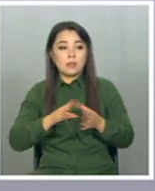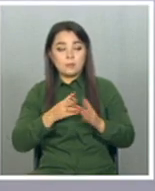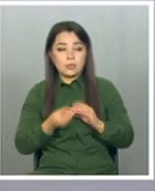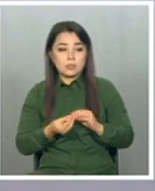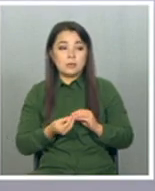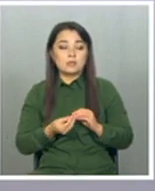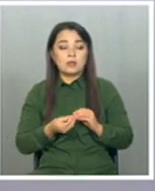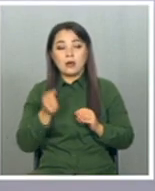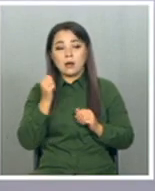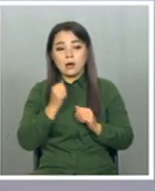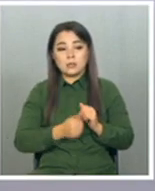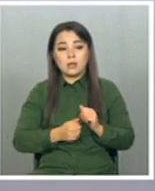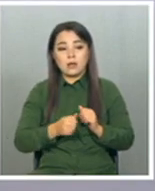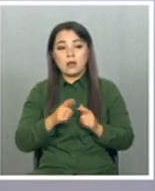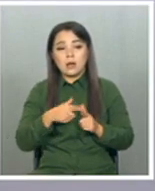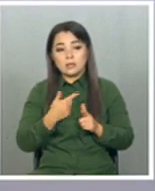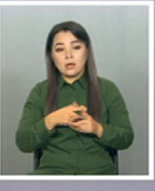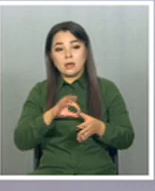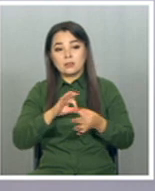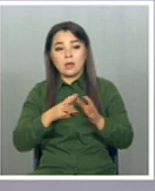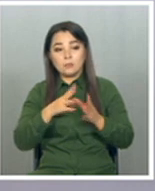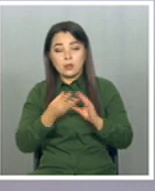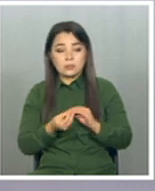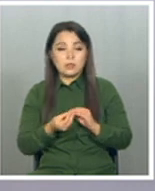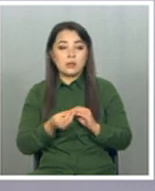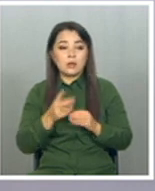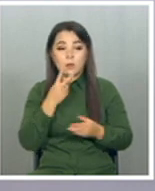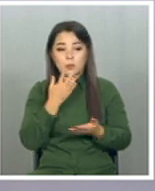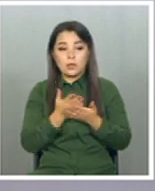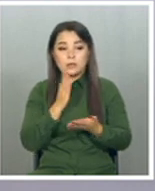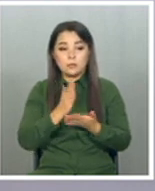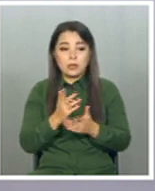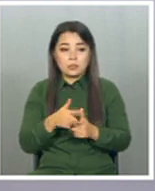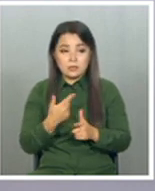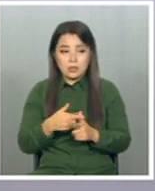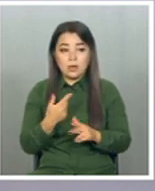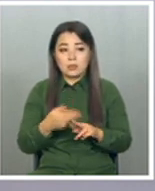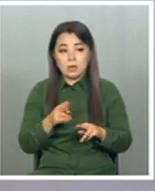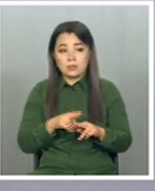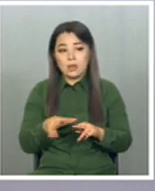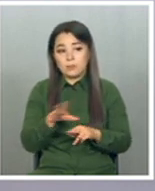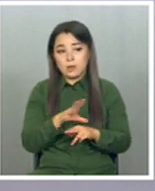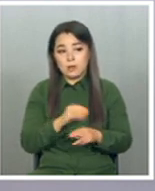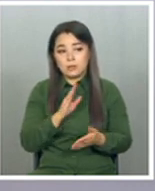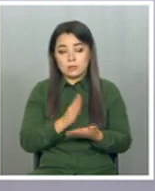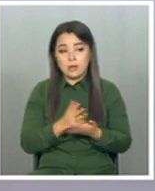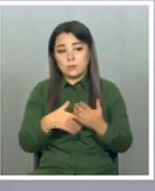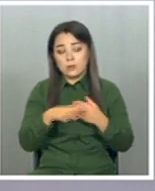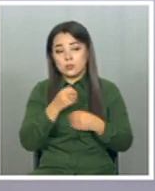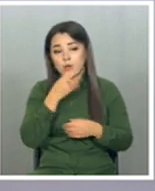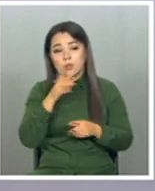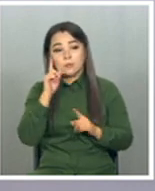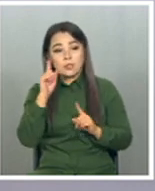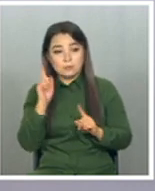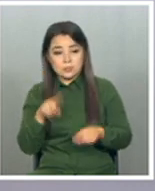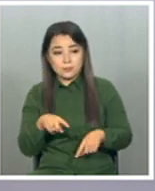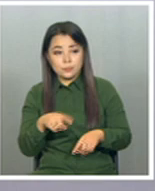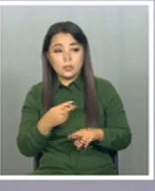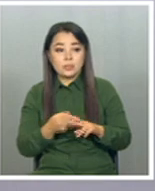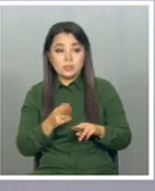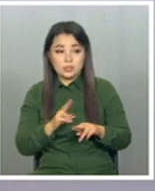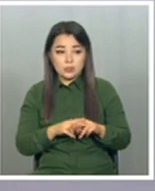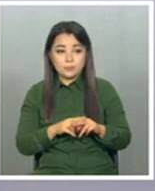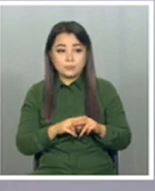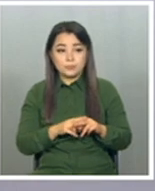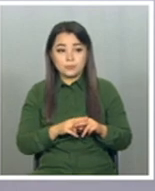сызықтардың барлығын атын атап көрсеткен болатынбыз. Яғни біз бұлардың барлығын жақсы білеміз. Ендеше